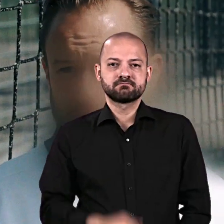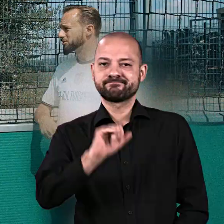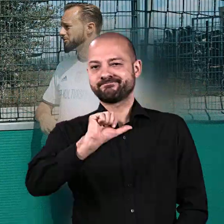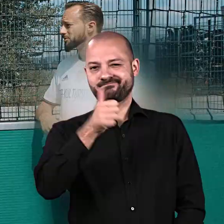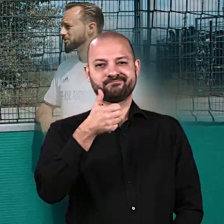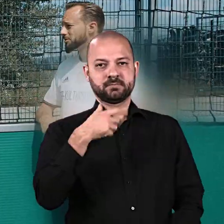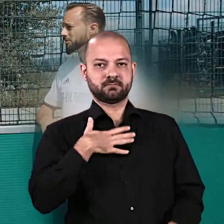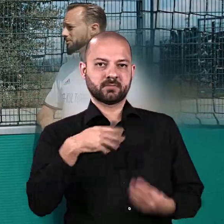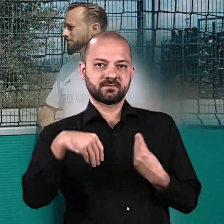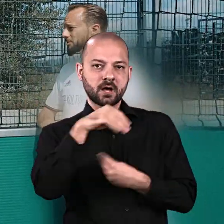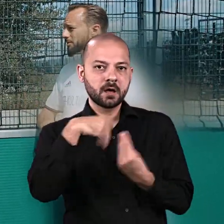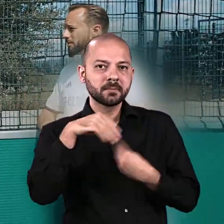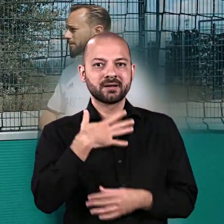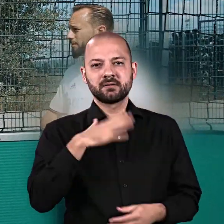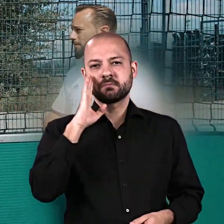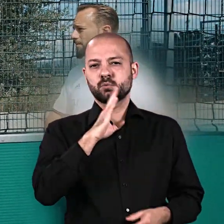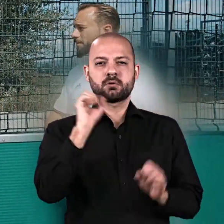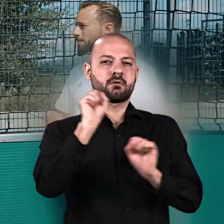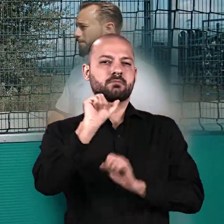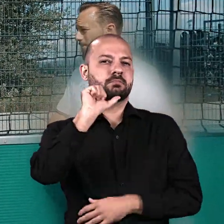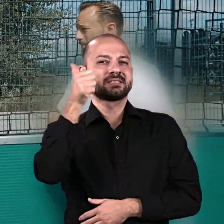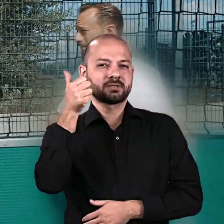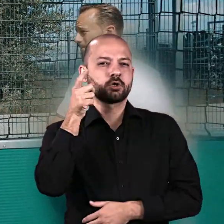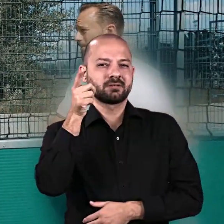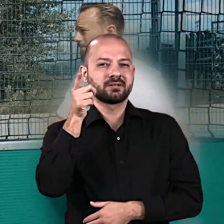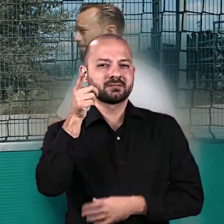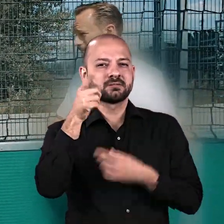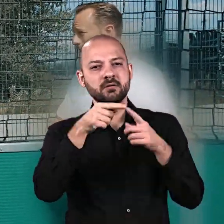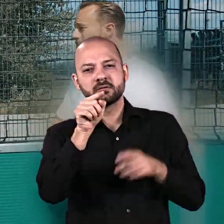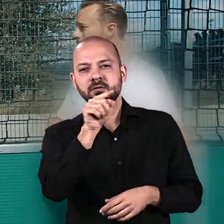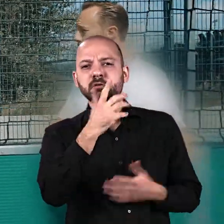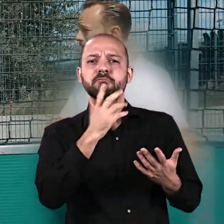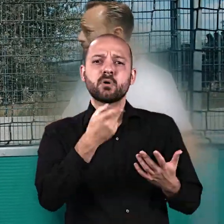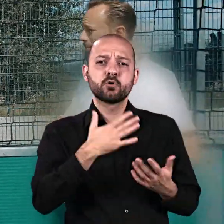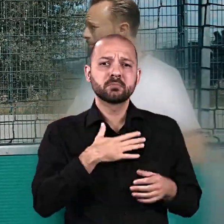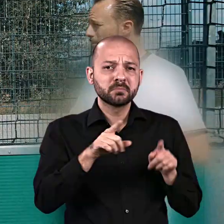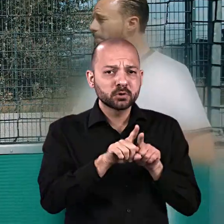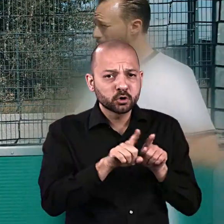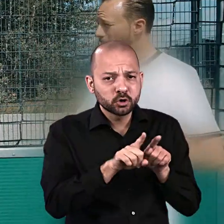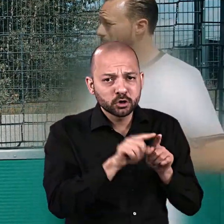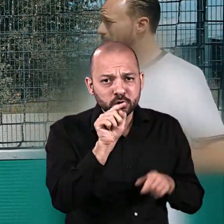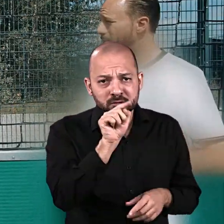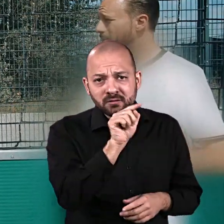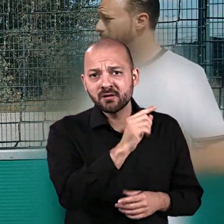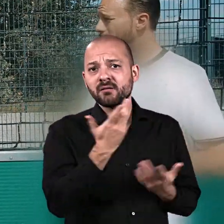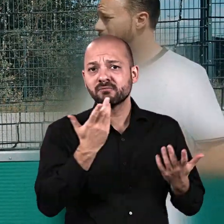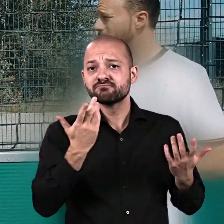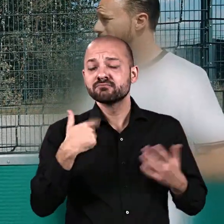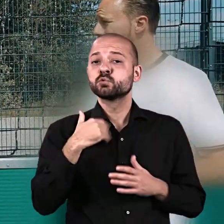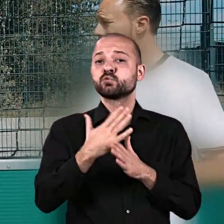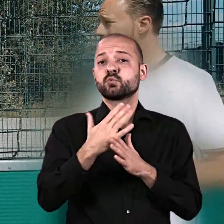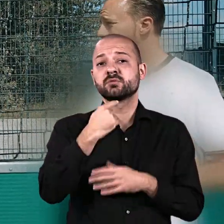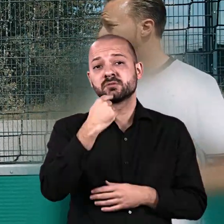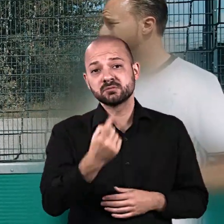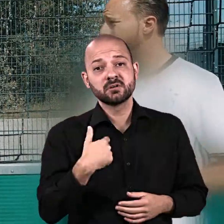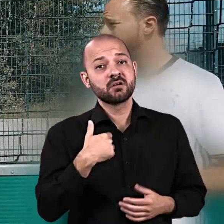haben? Ja, also meine ganze Familie in erster Linie. Meine Mutter, mehr als alle anderen und alle